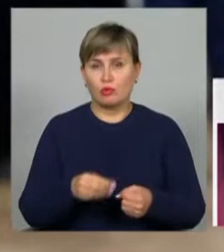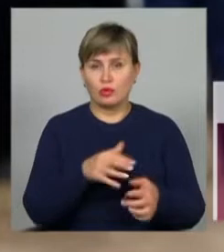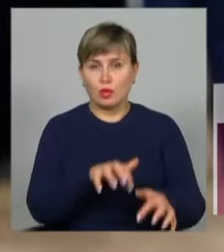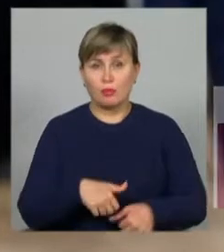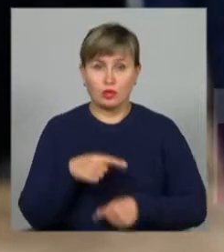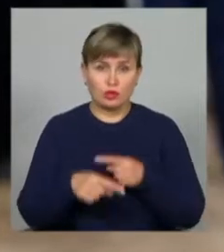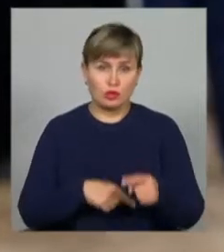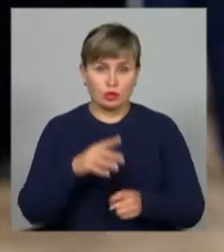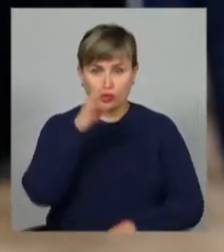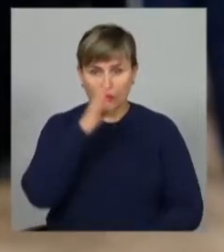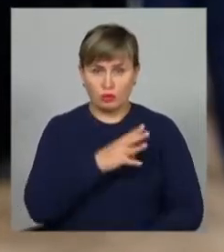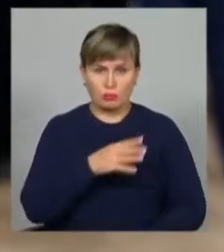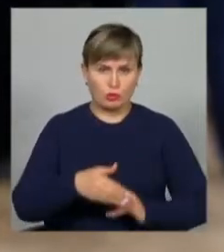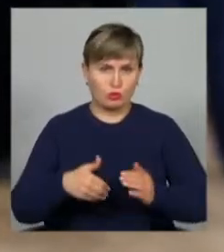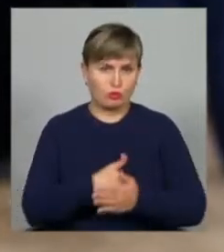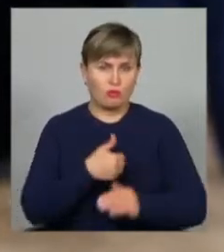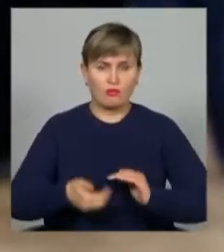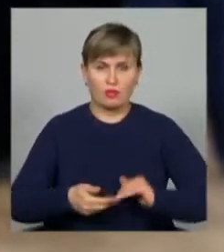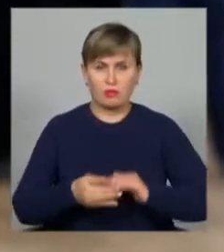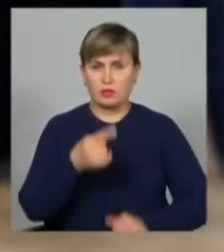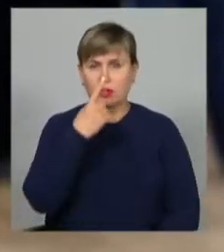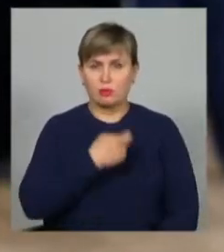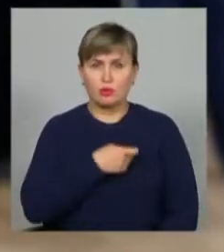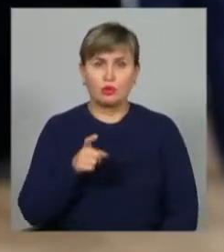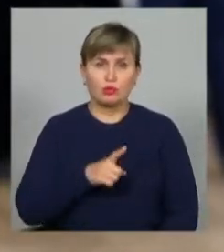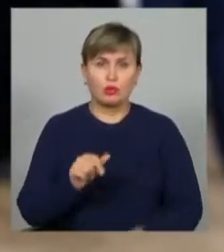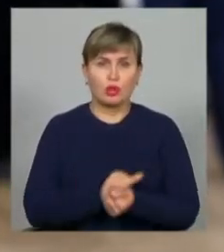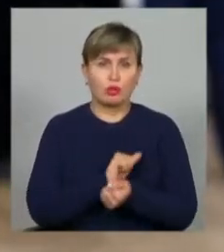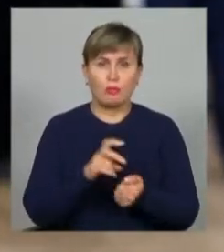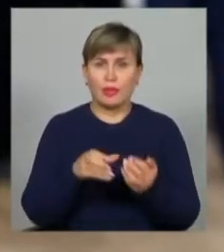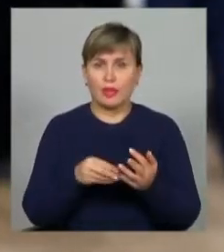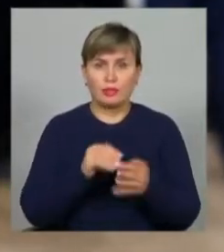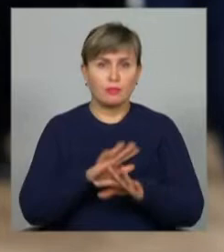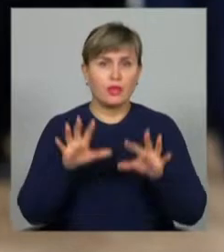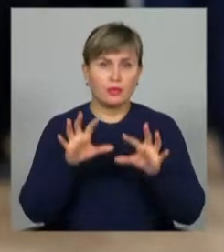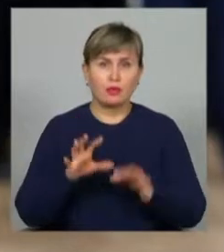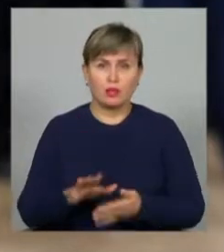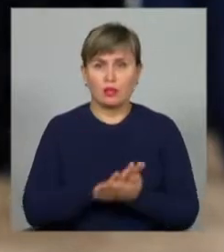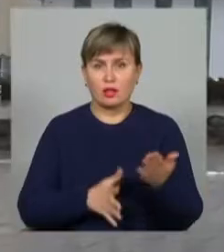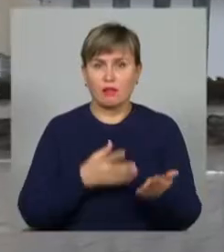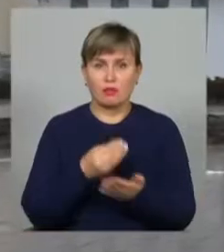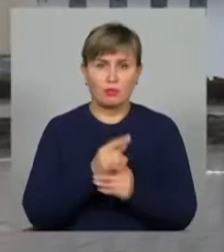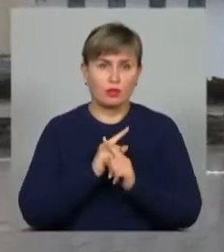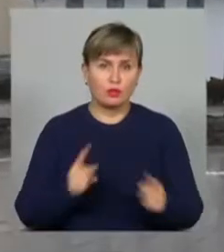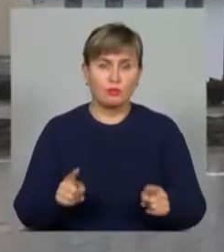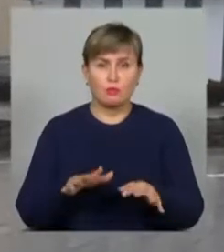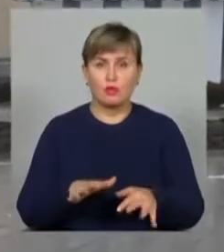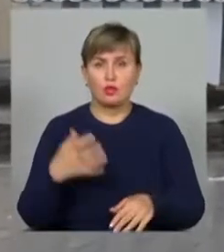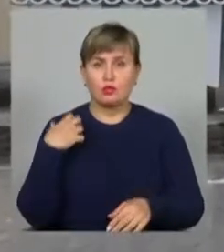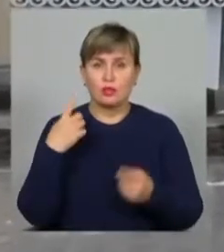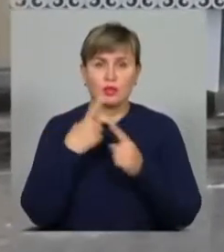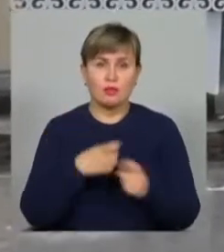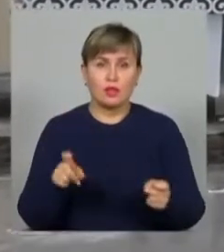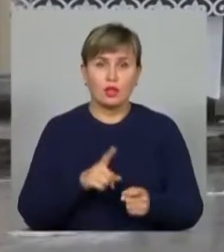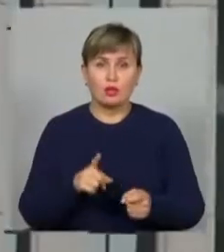забрать. Через 4 месяца меня снова вызвали. Тогда сообщили, что якобы документы на землю незаконные и никаких выплат не будет. Местные чиновники заявили,